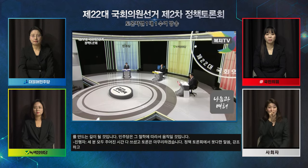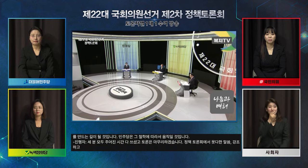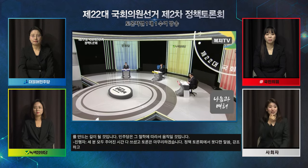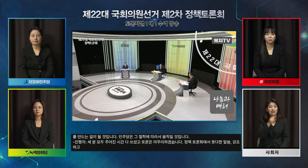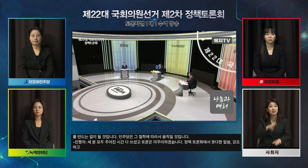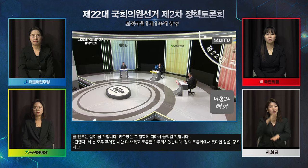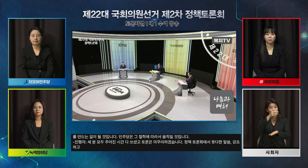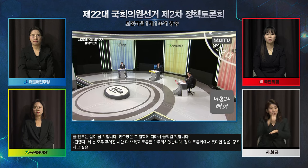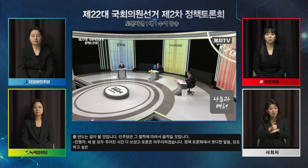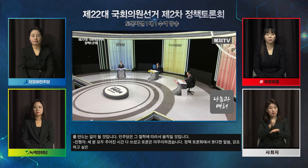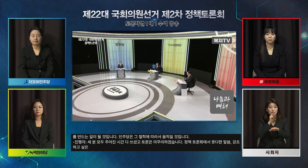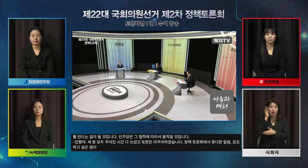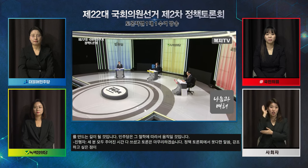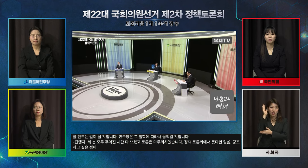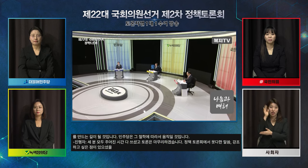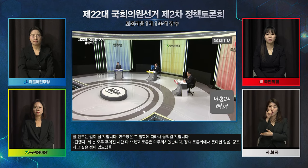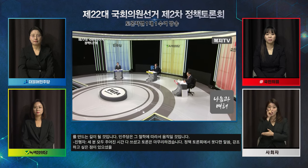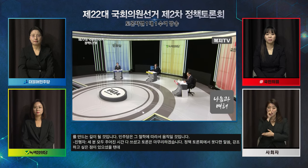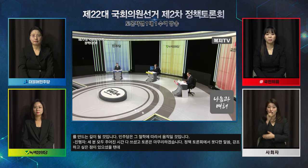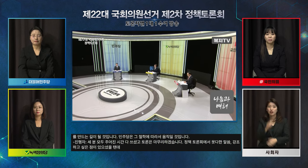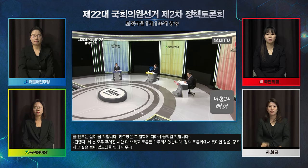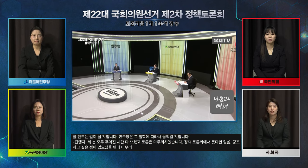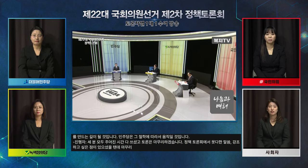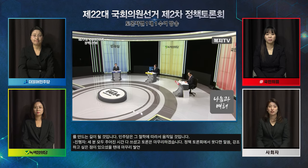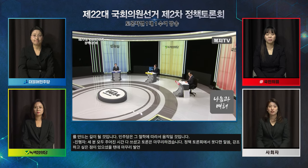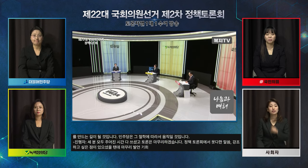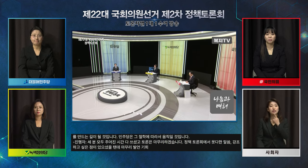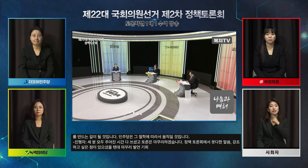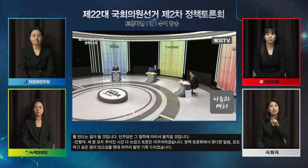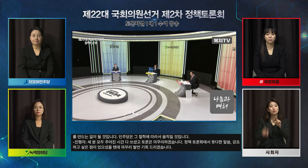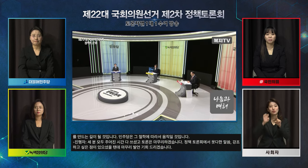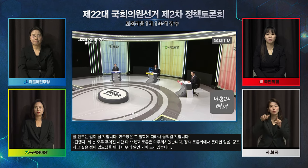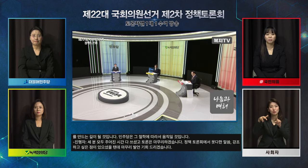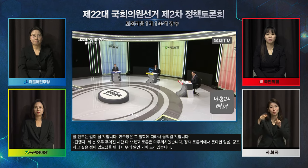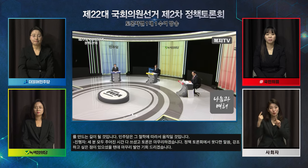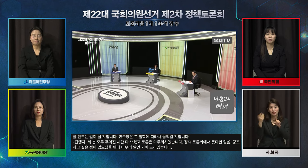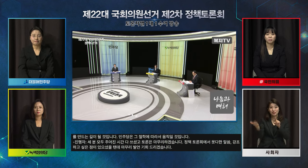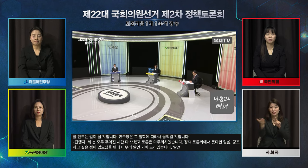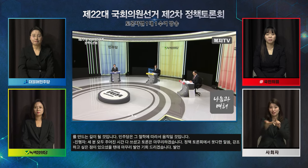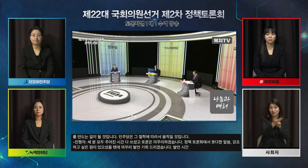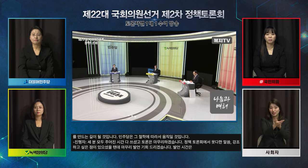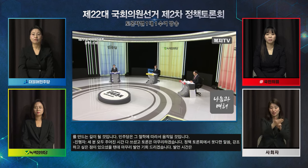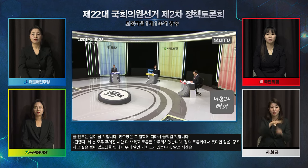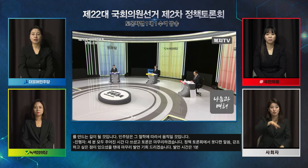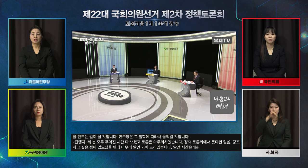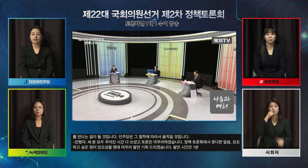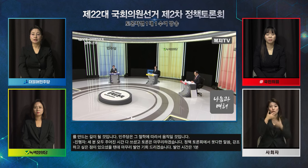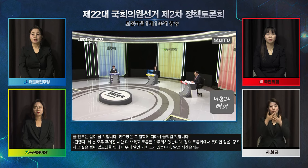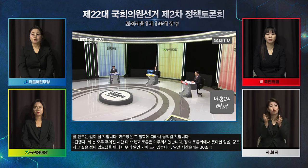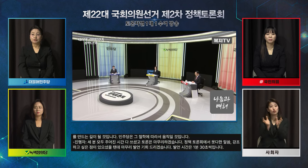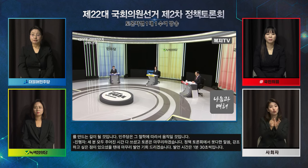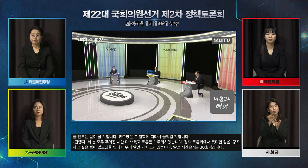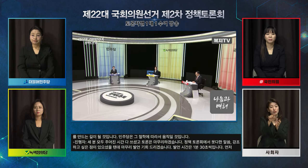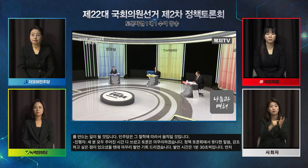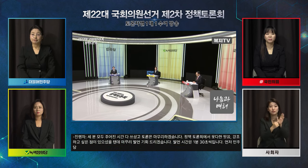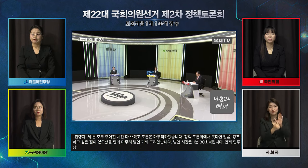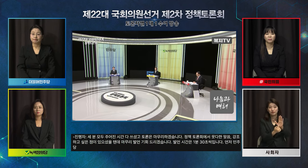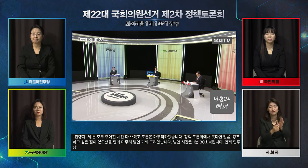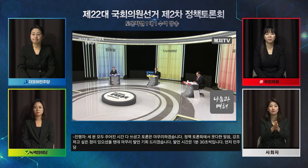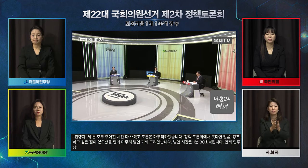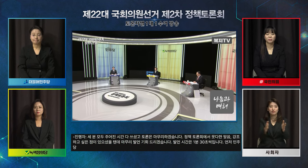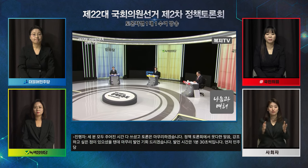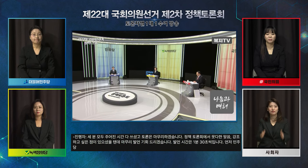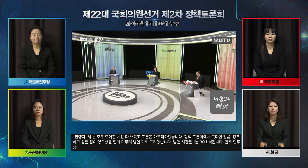발언 기회를 끝으로 드리겠습니다. 발언 시간은 1분 30초씩입니다. 먼저 더불어민주당 김성주 정책위 수석부의장부터